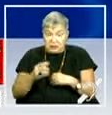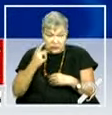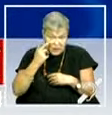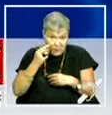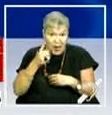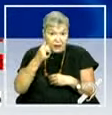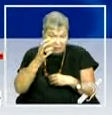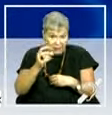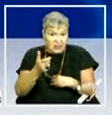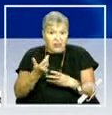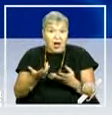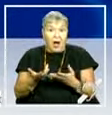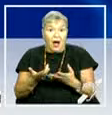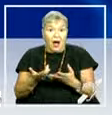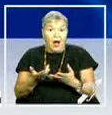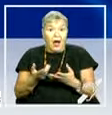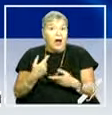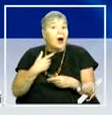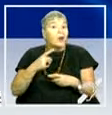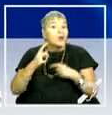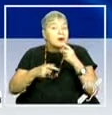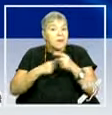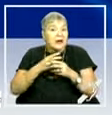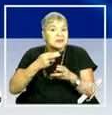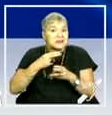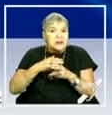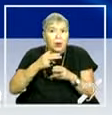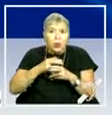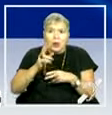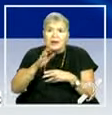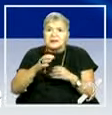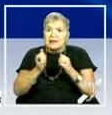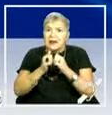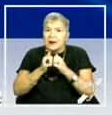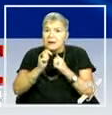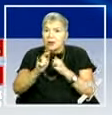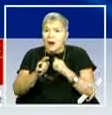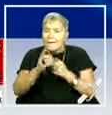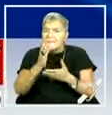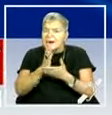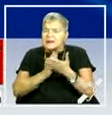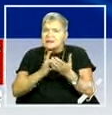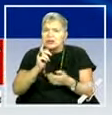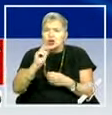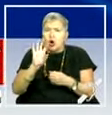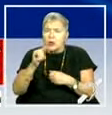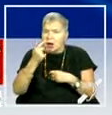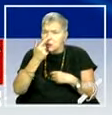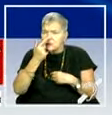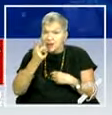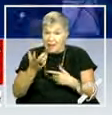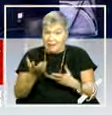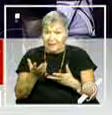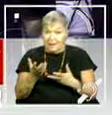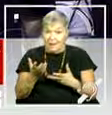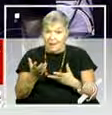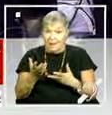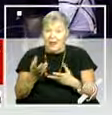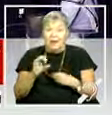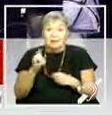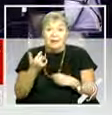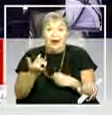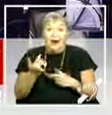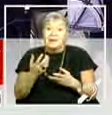Se pare că da. E o zonă ce urmează să fie defrișată. Ar fi bucăți dintr-o dronă. Ideea e că e neplăcut pentru autoritățile de la